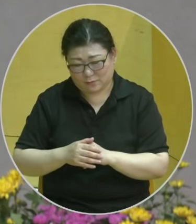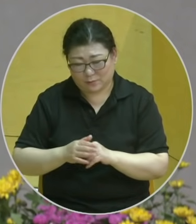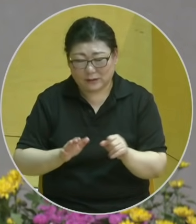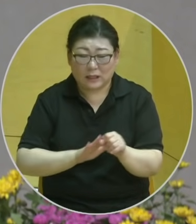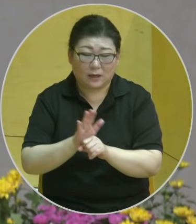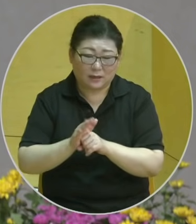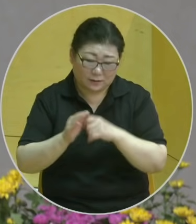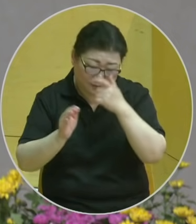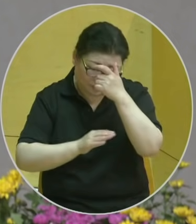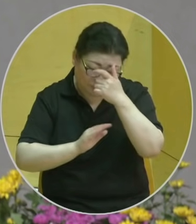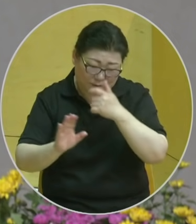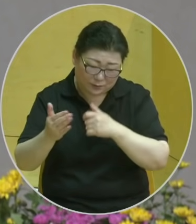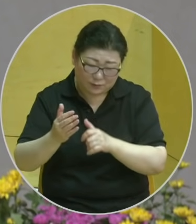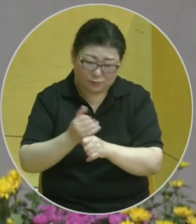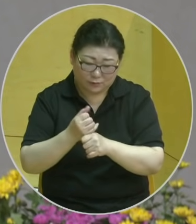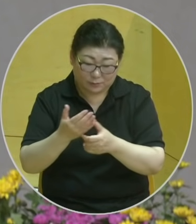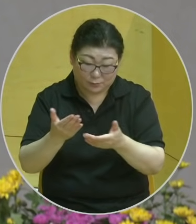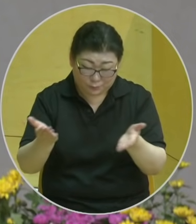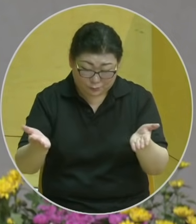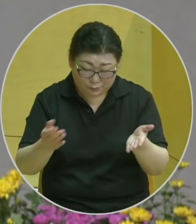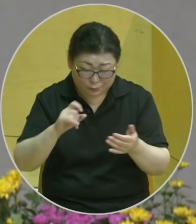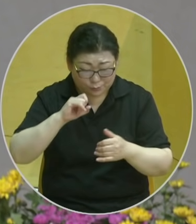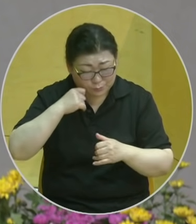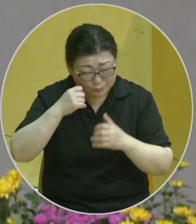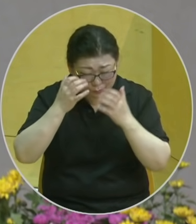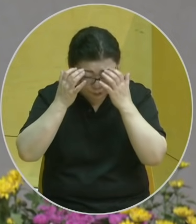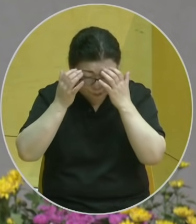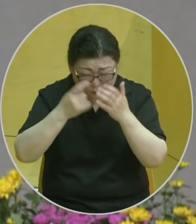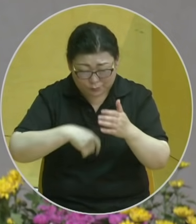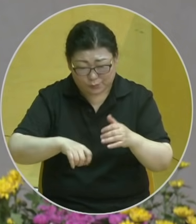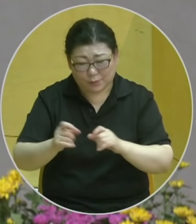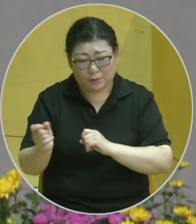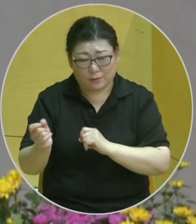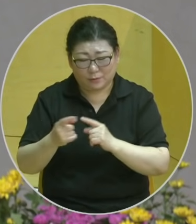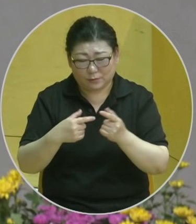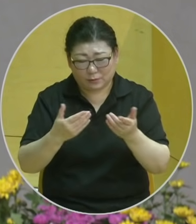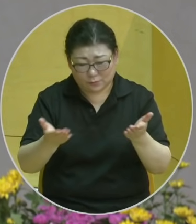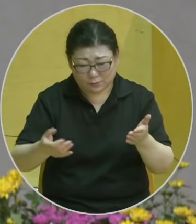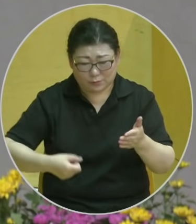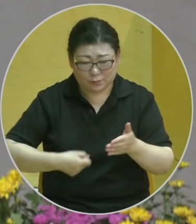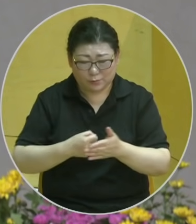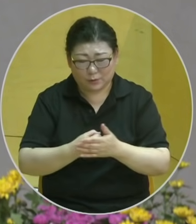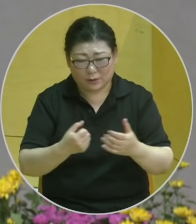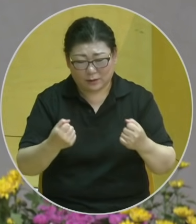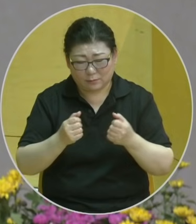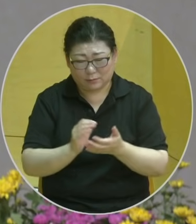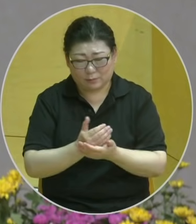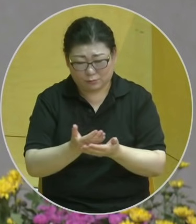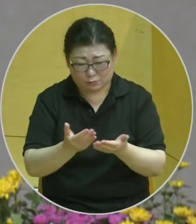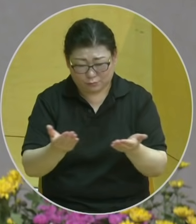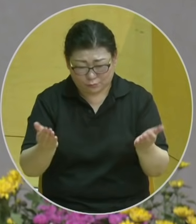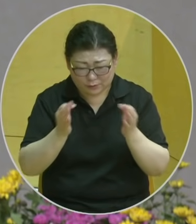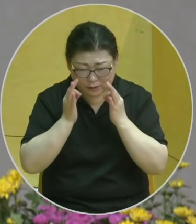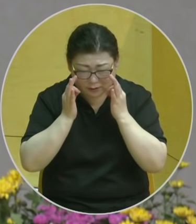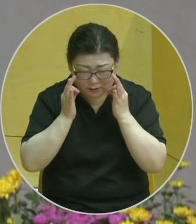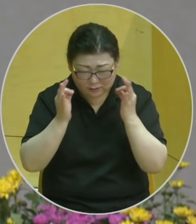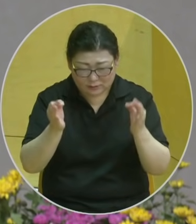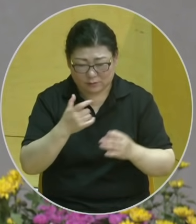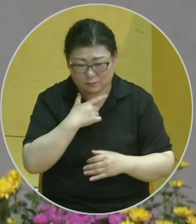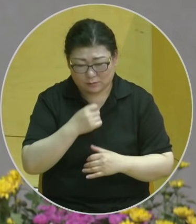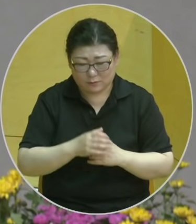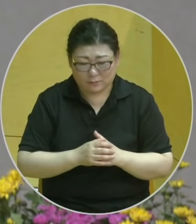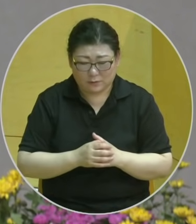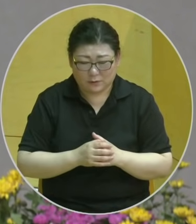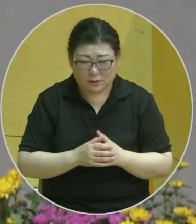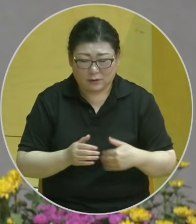주시고 인도하시고 곤고와 어려움 속에서 하나님 회복과 용기와 힘을 베풀어 주시기를 간절히 소원합니다.